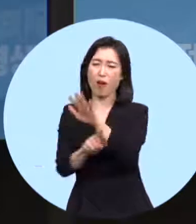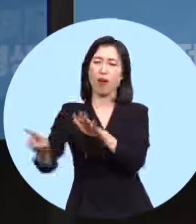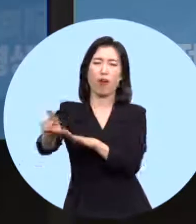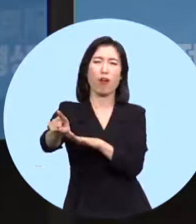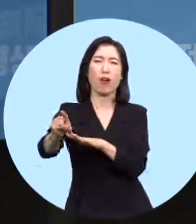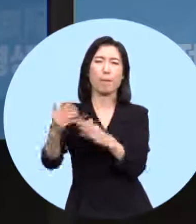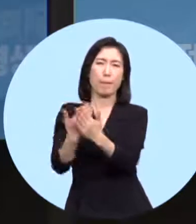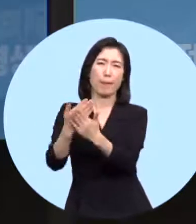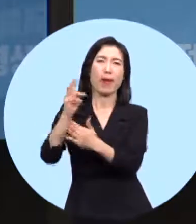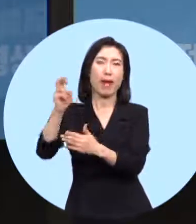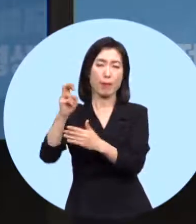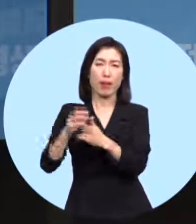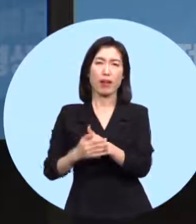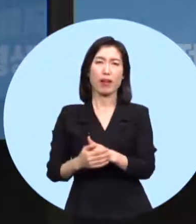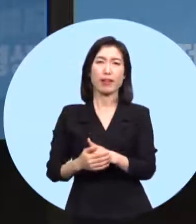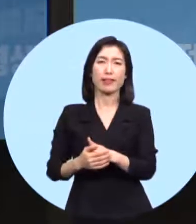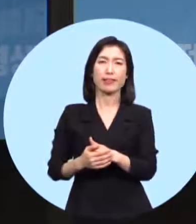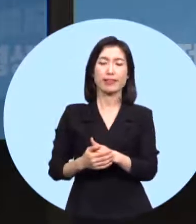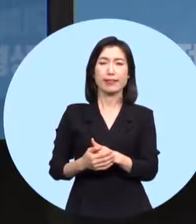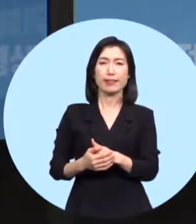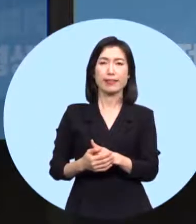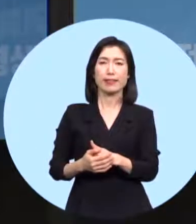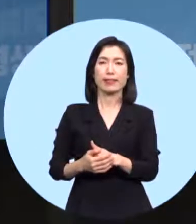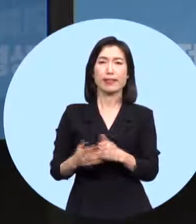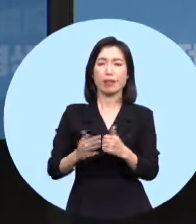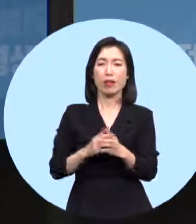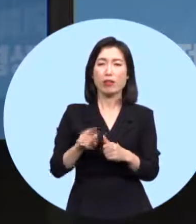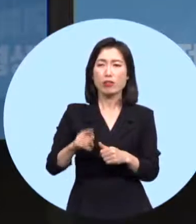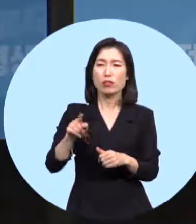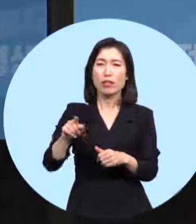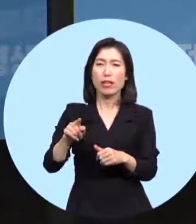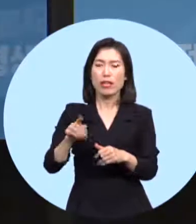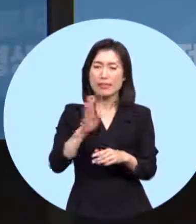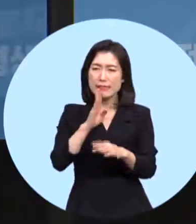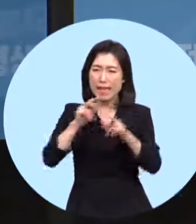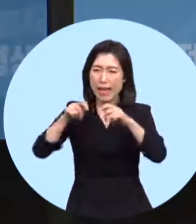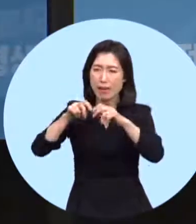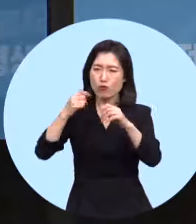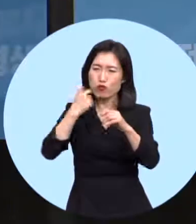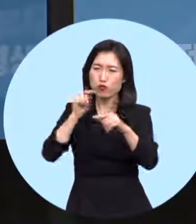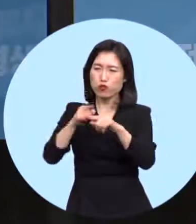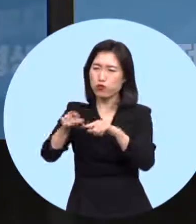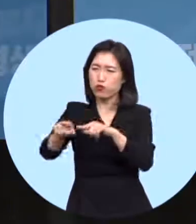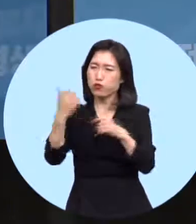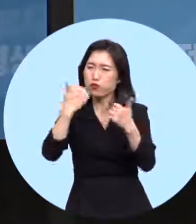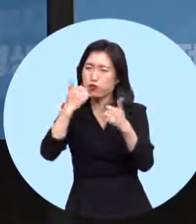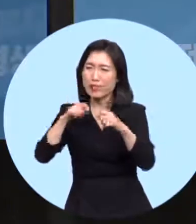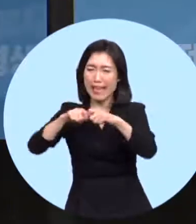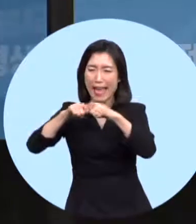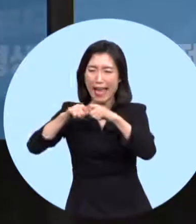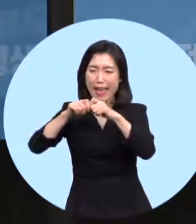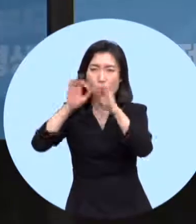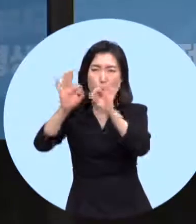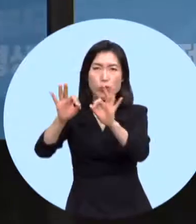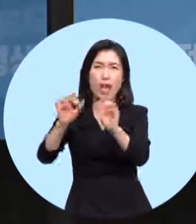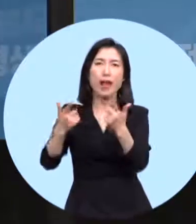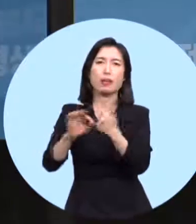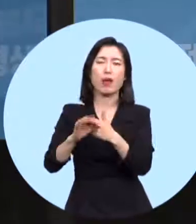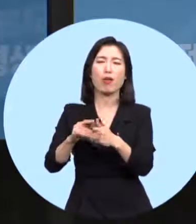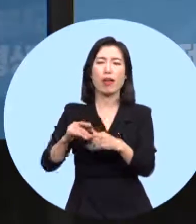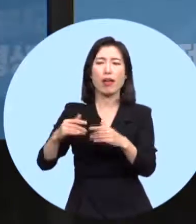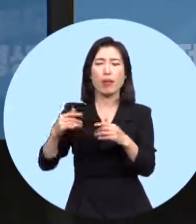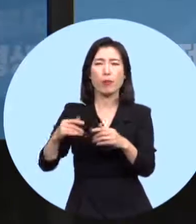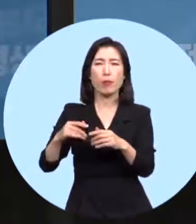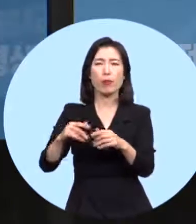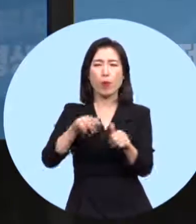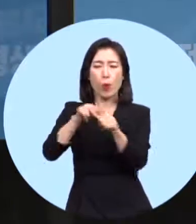저희 평생교육의 공공성이고 그것이 지역 수요자에서도 들여다보지 않으면 현미경처럼 들여다보이지 않으면 잘 보이지도